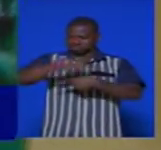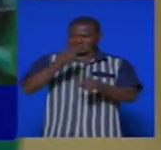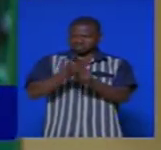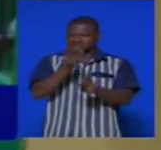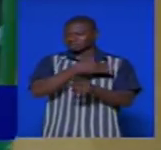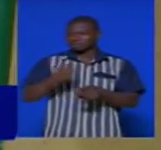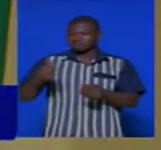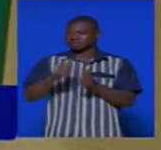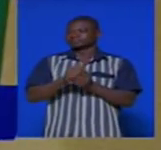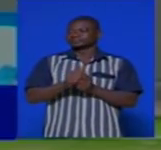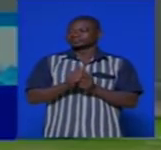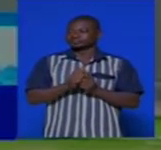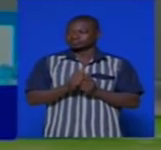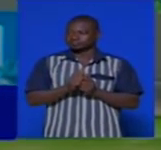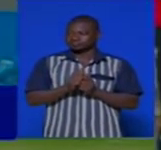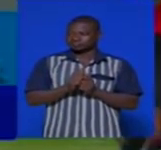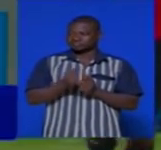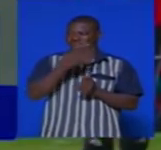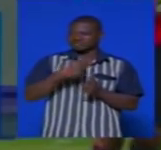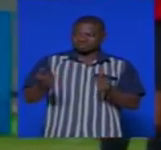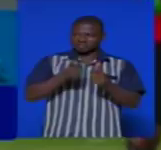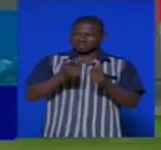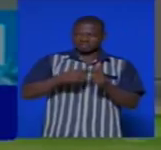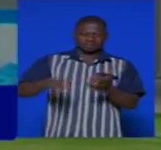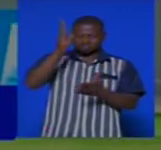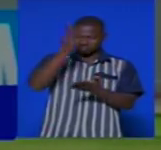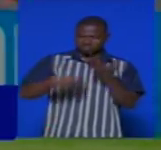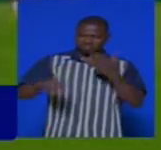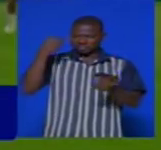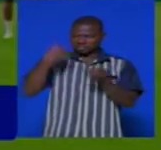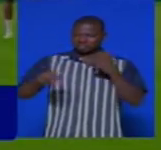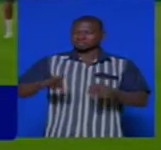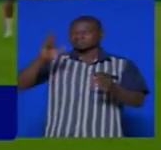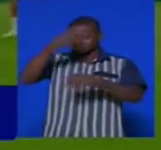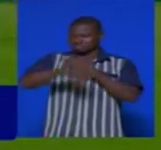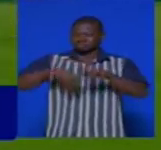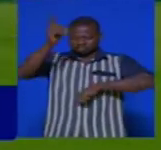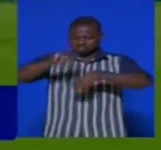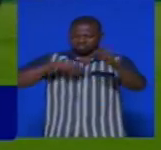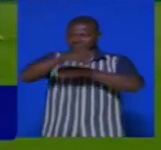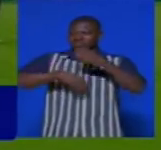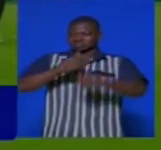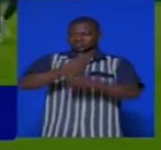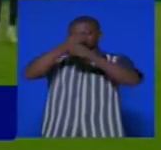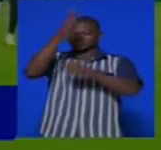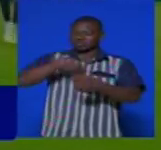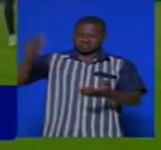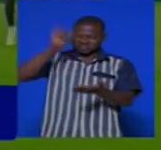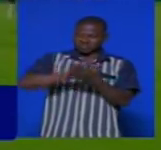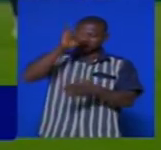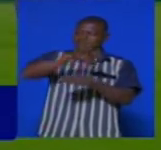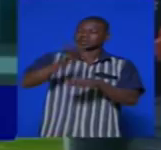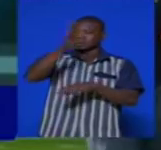coût. La première demi-finale de la Coupe du Monde se dispute ce soir entre la Belgique et la France, deux équipes dotées